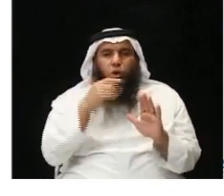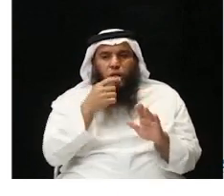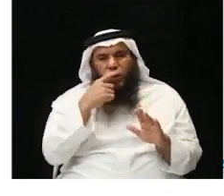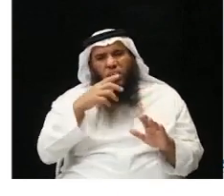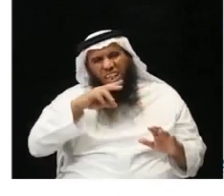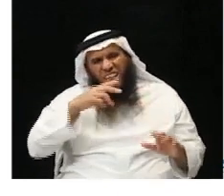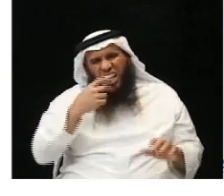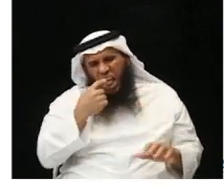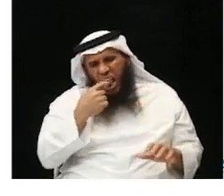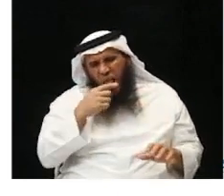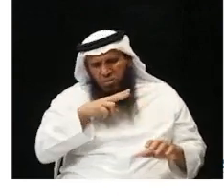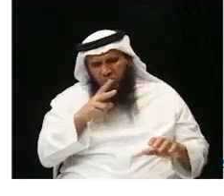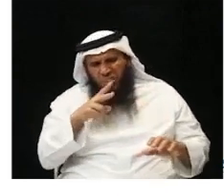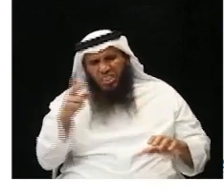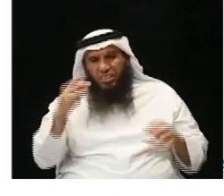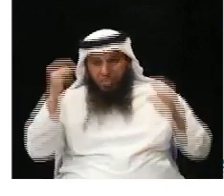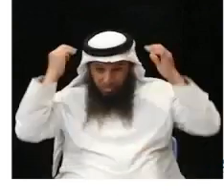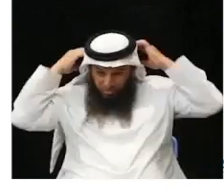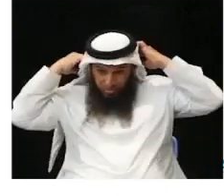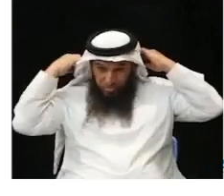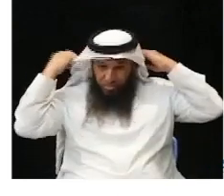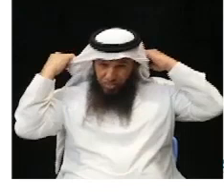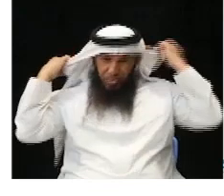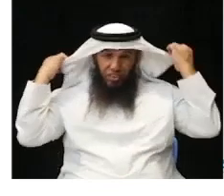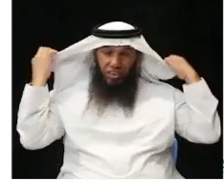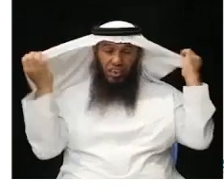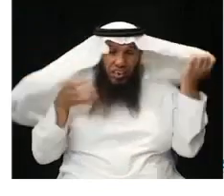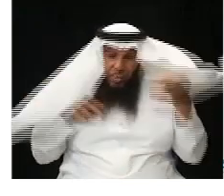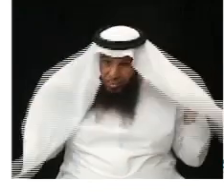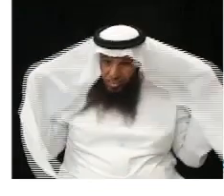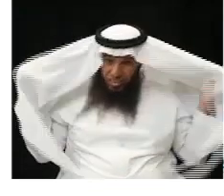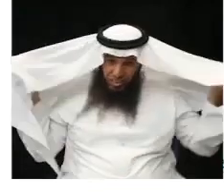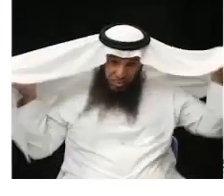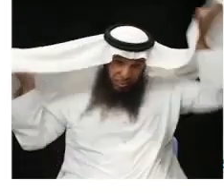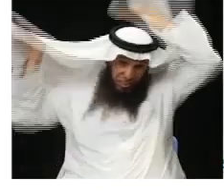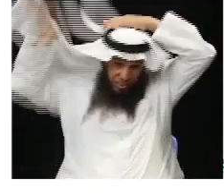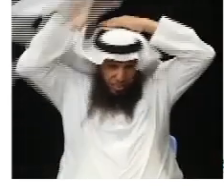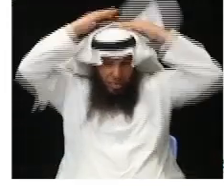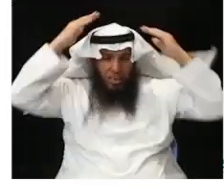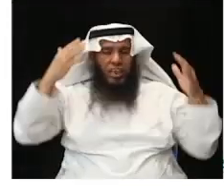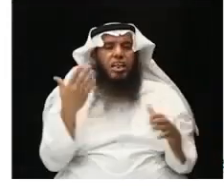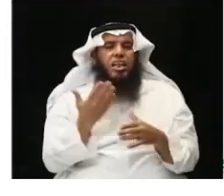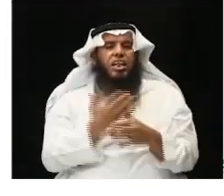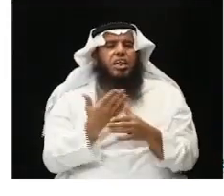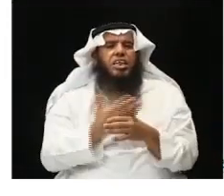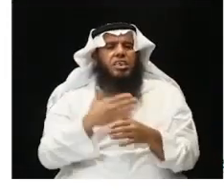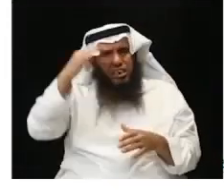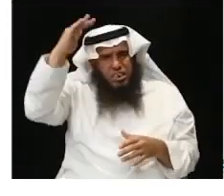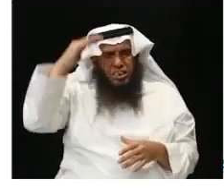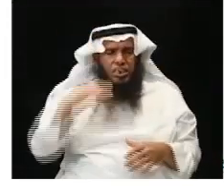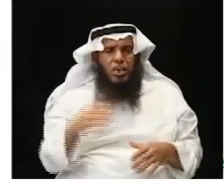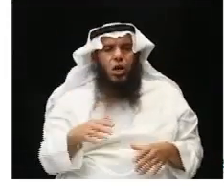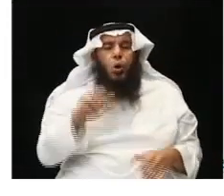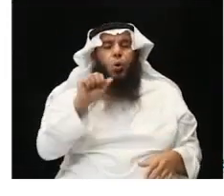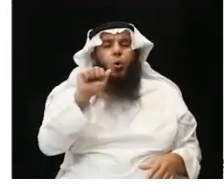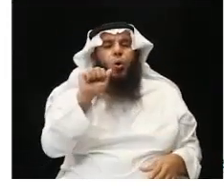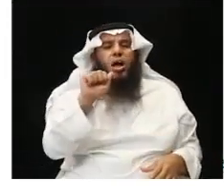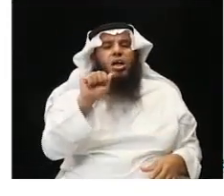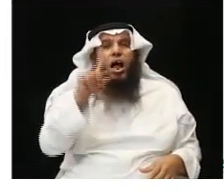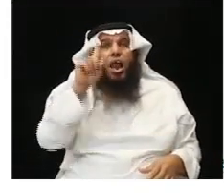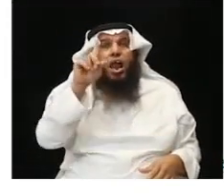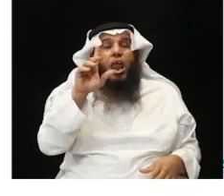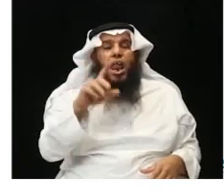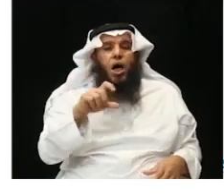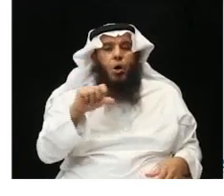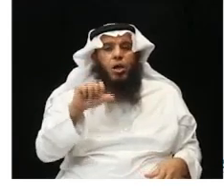بأساليب مختلفة. السؤال: ما هو سبب نزول هذا المقطع وصينا الإنسان بوالديه إحسانا